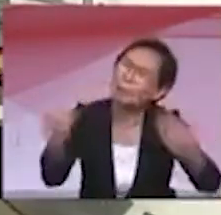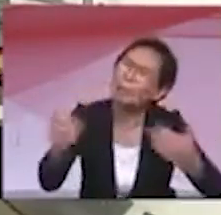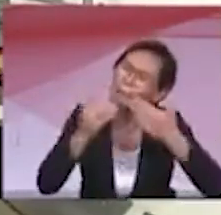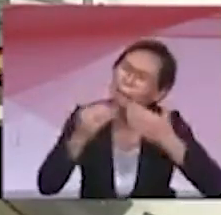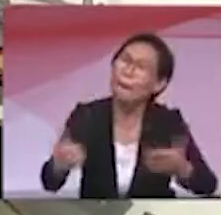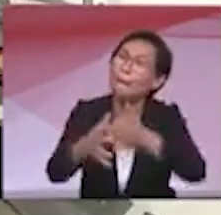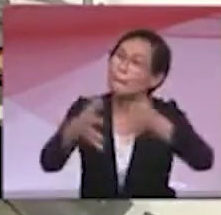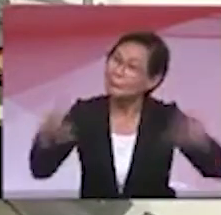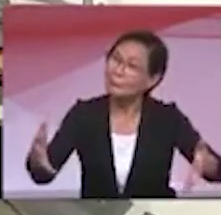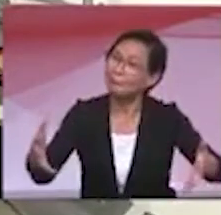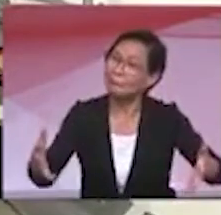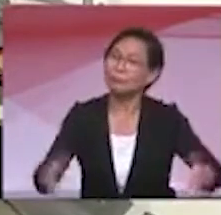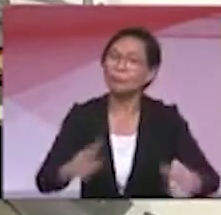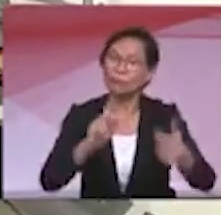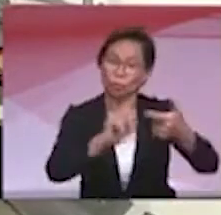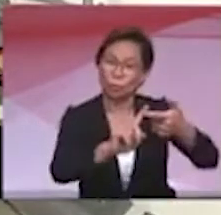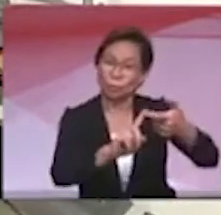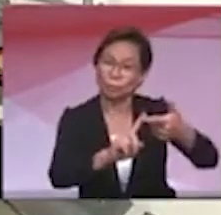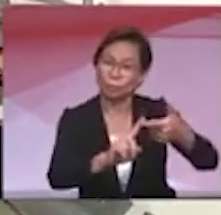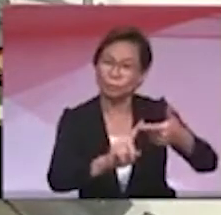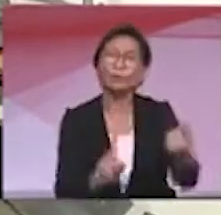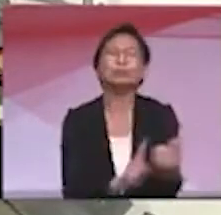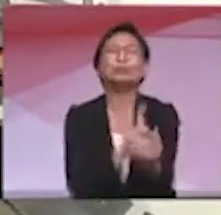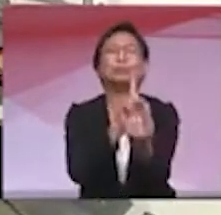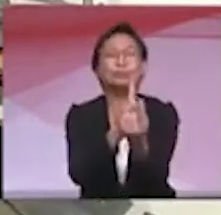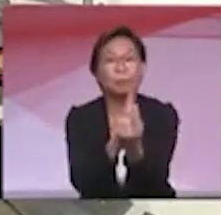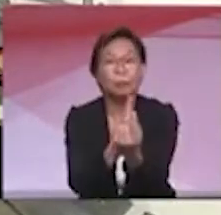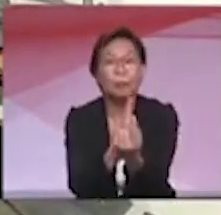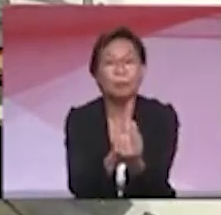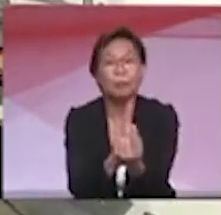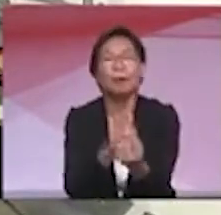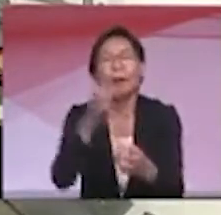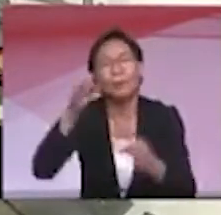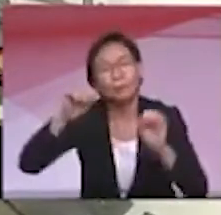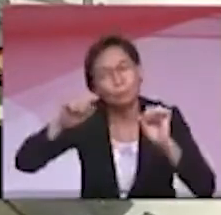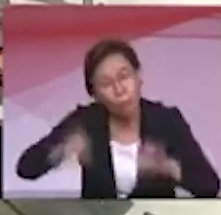keduanya, kalau boleh berjumpa juga dengan